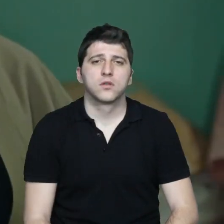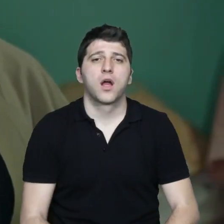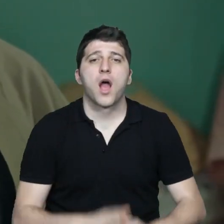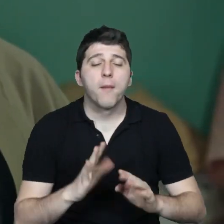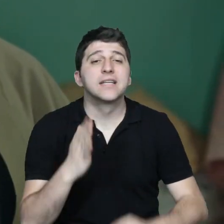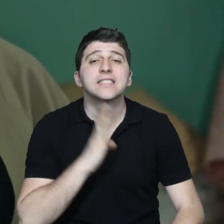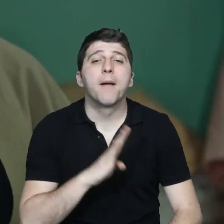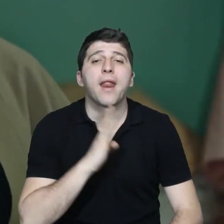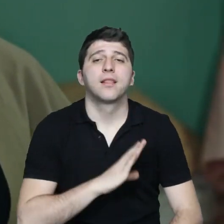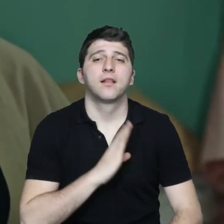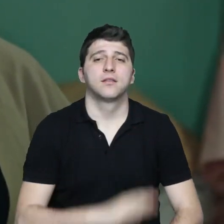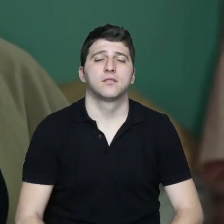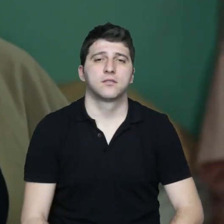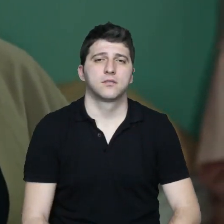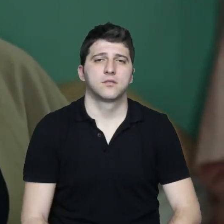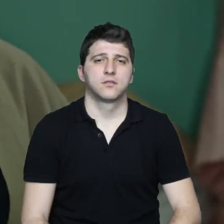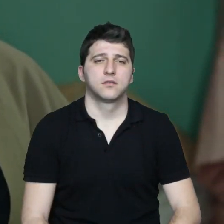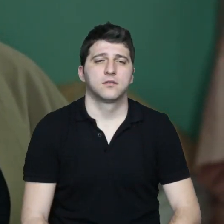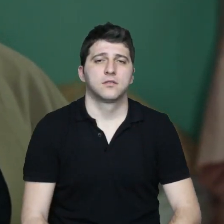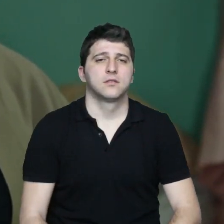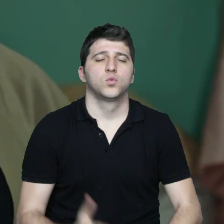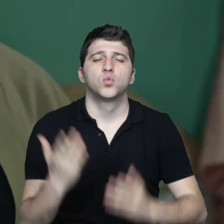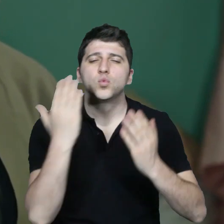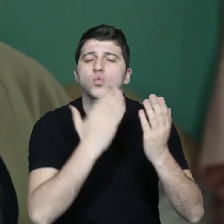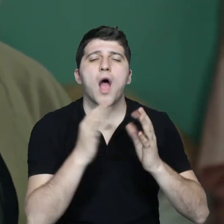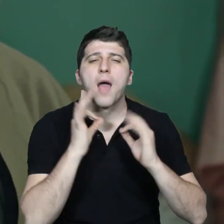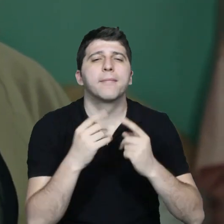Ama sabretti. Dedi ki duasında,